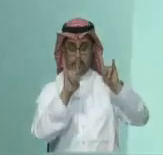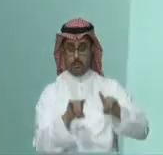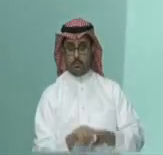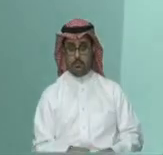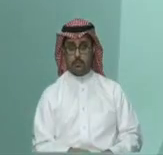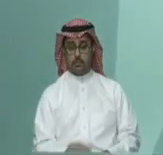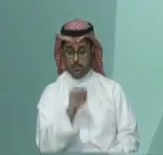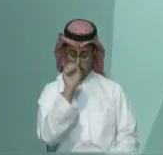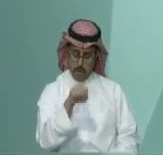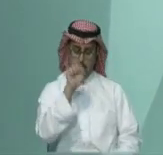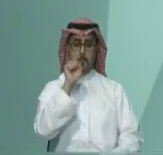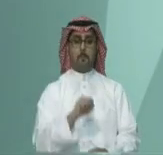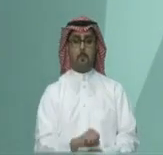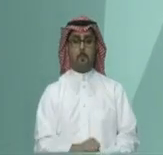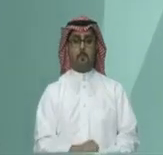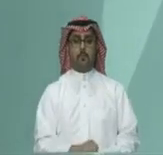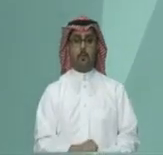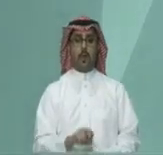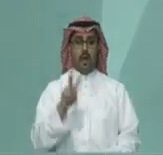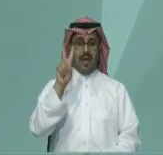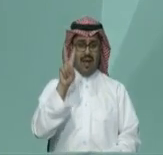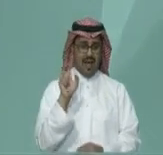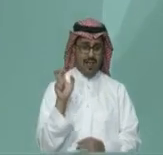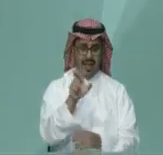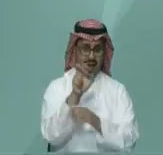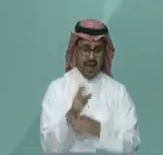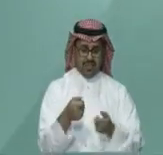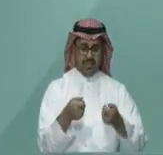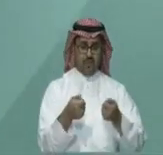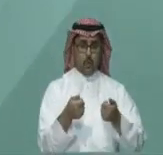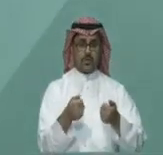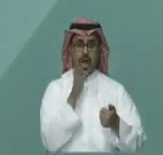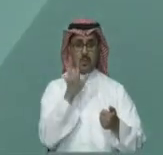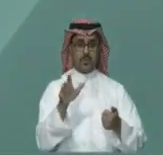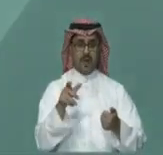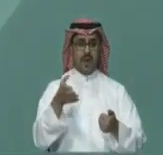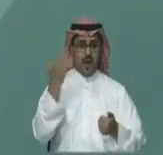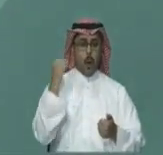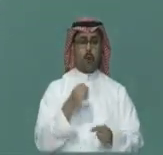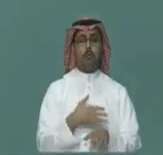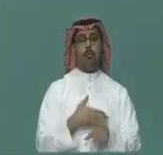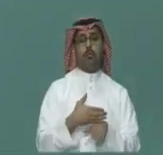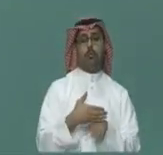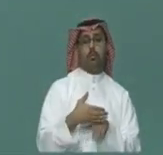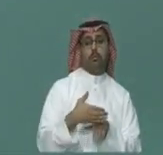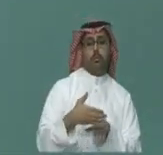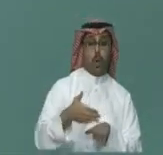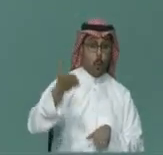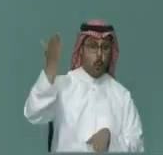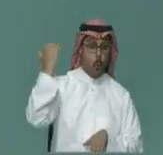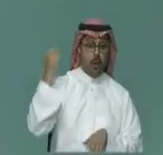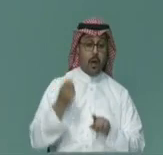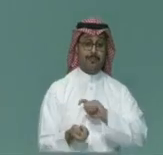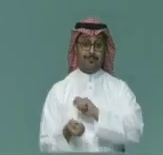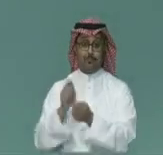في إلا عبارة عن القرض حق الصندوق التنمية العقاري، والإنسان ينتظر الأرقام، وقد يعني يأتي الرقم أو